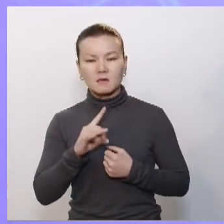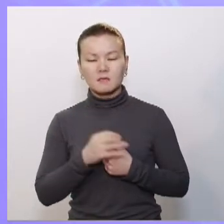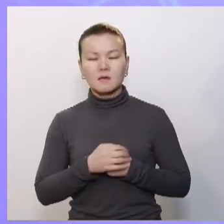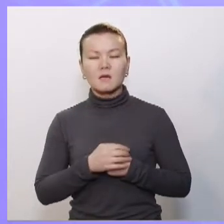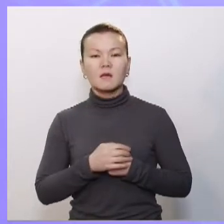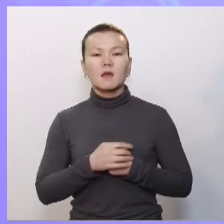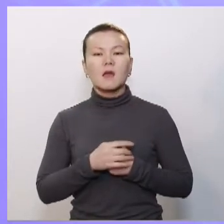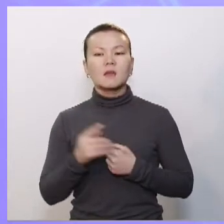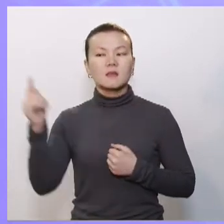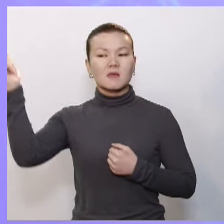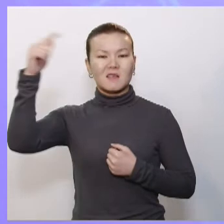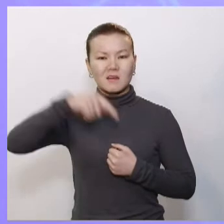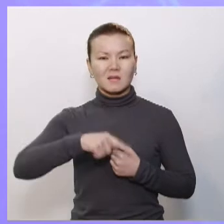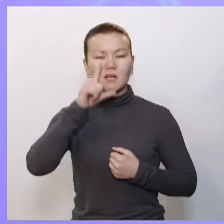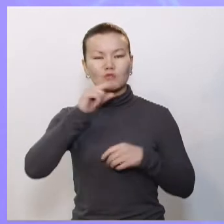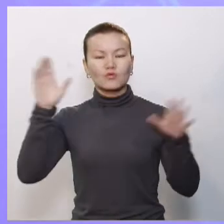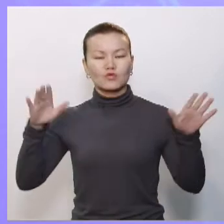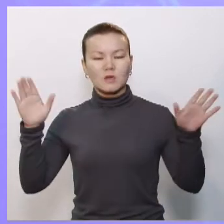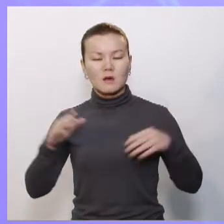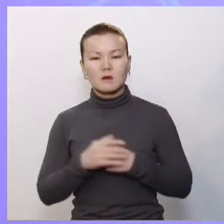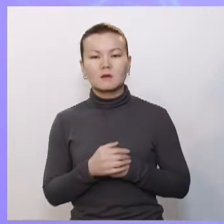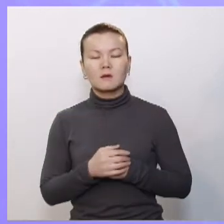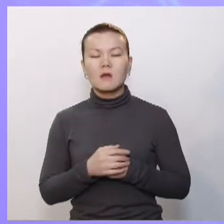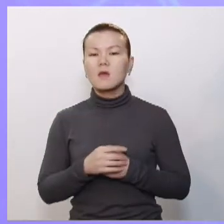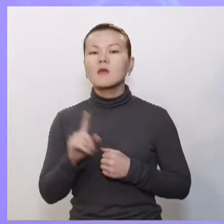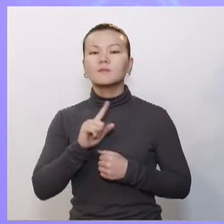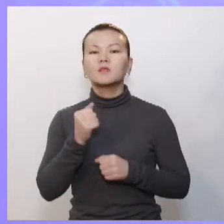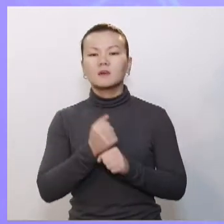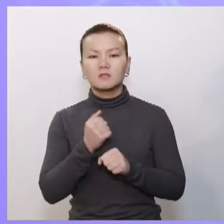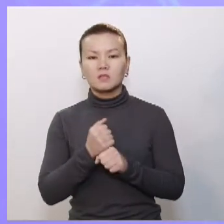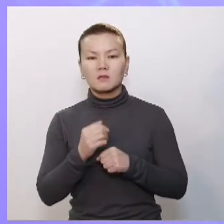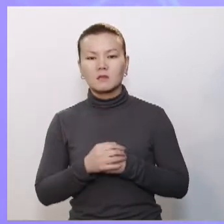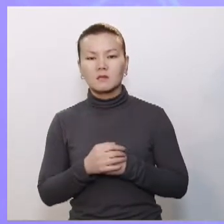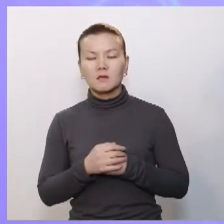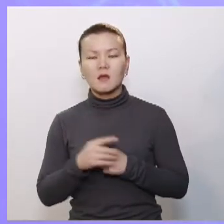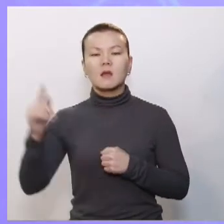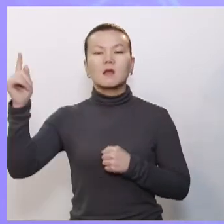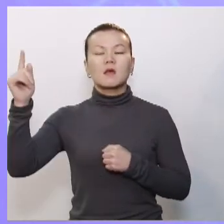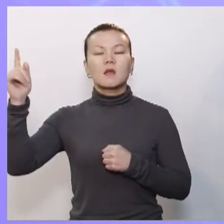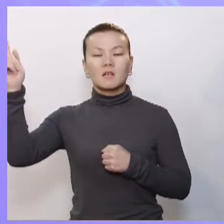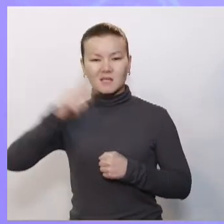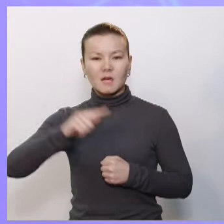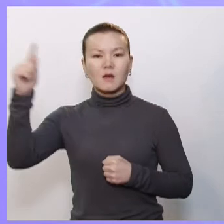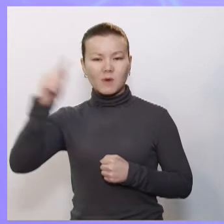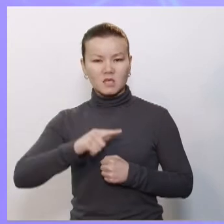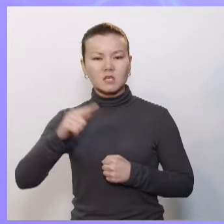Келген куштар. Эмне кылышат? Келе башташат.